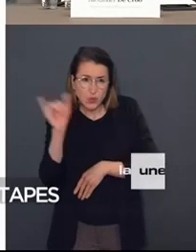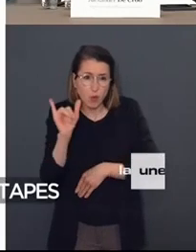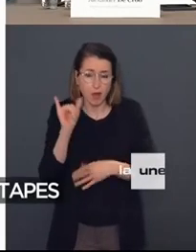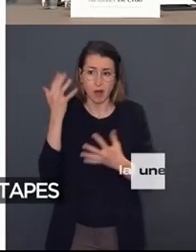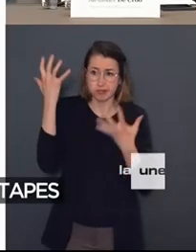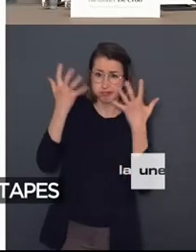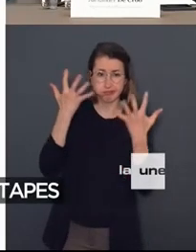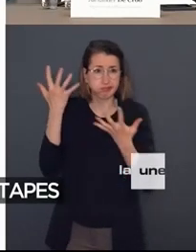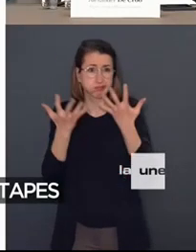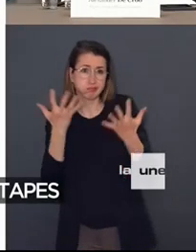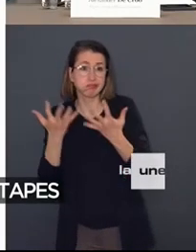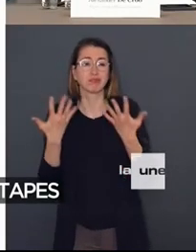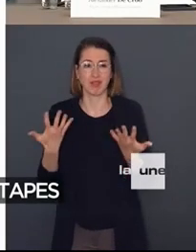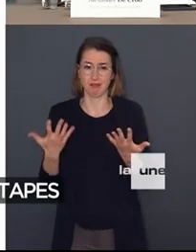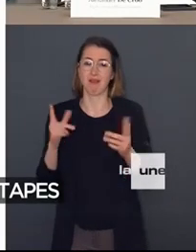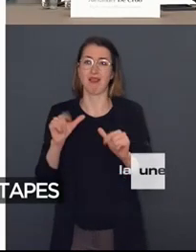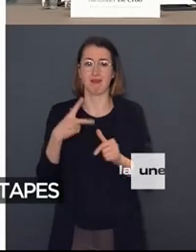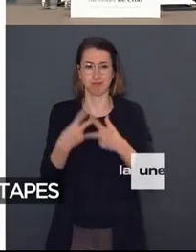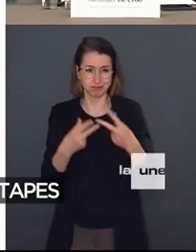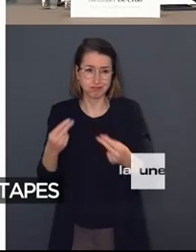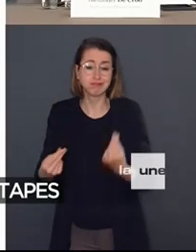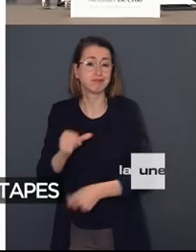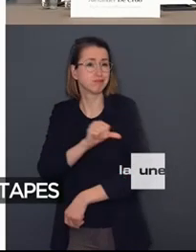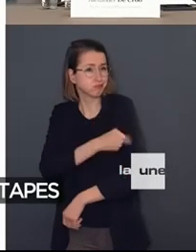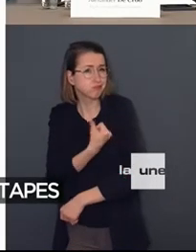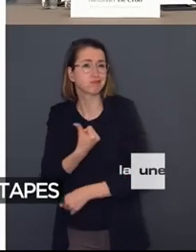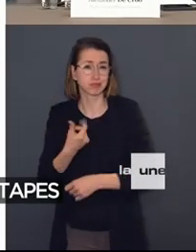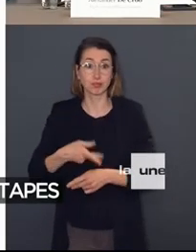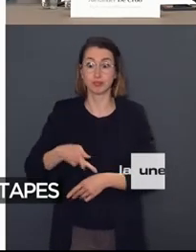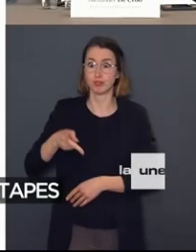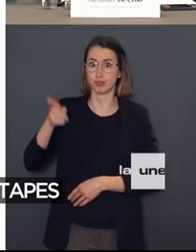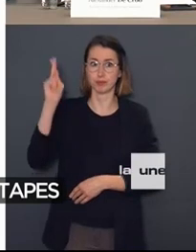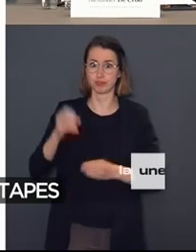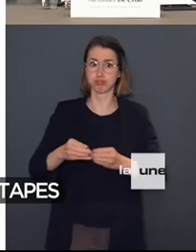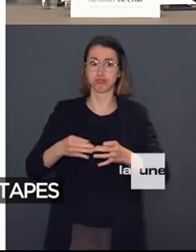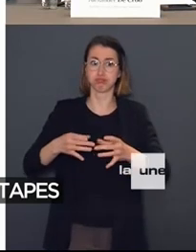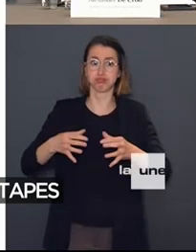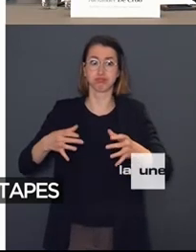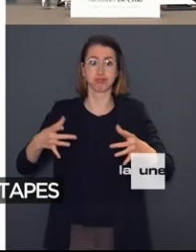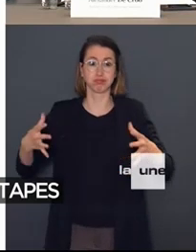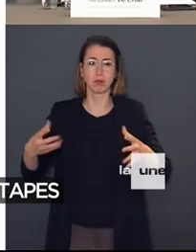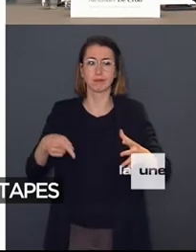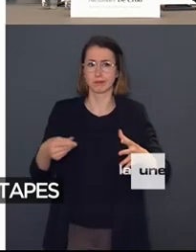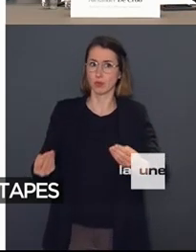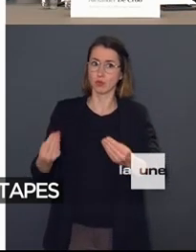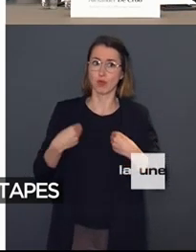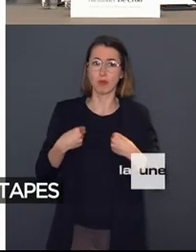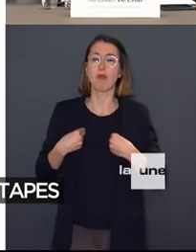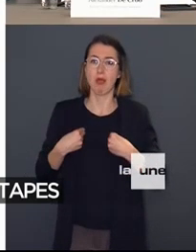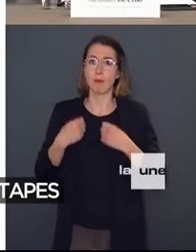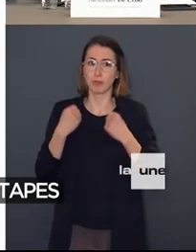déploiement de la vaccination devient de plus en plus une vraie base solide sur laquelle nous